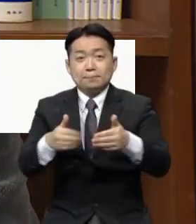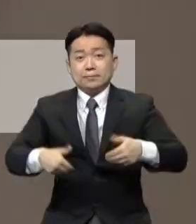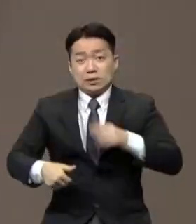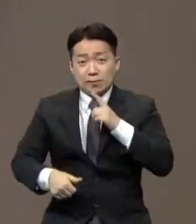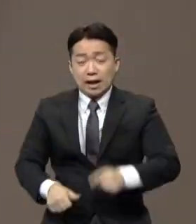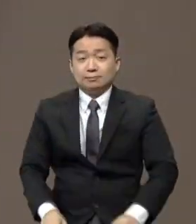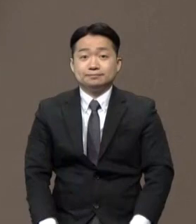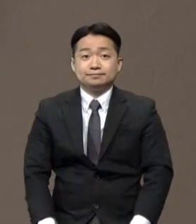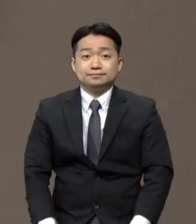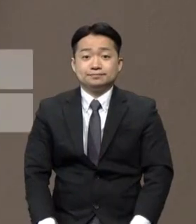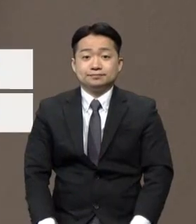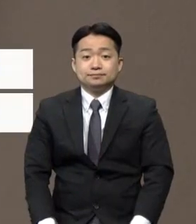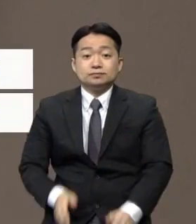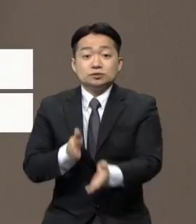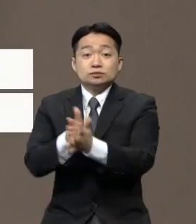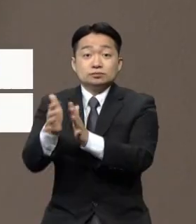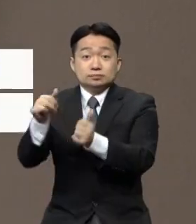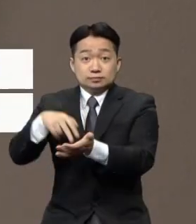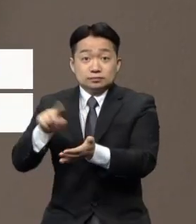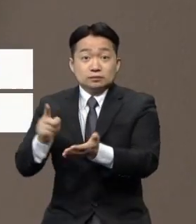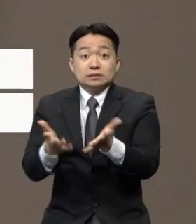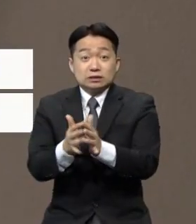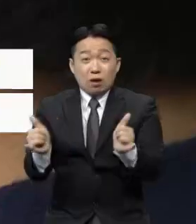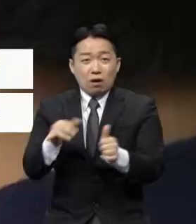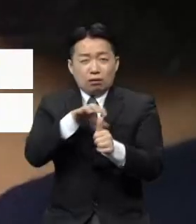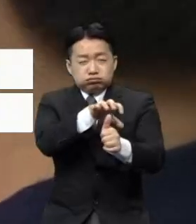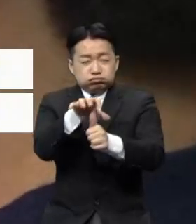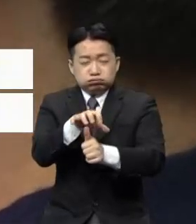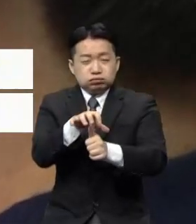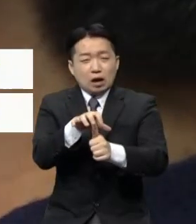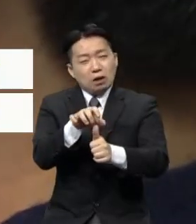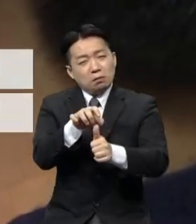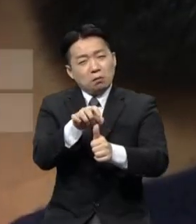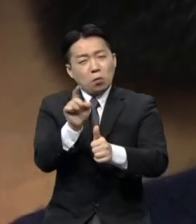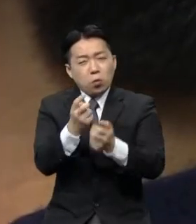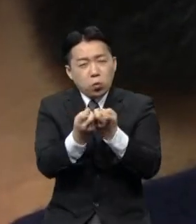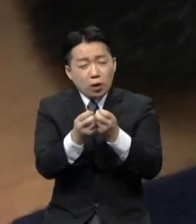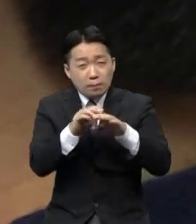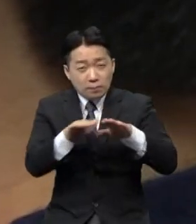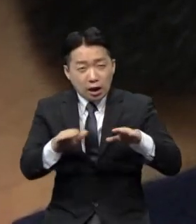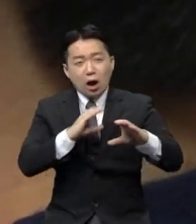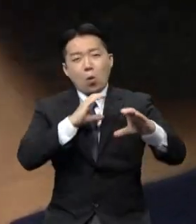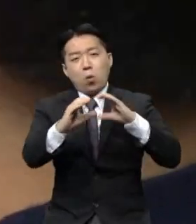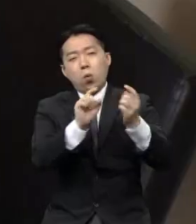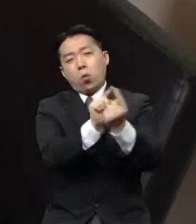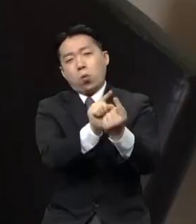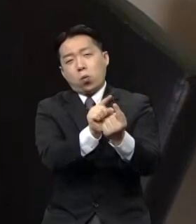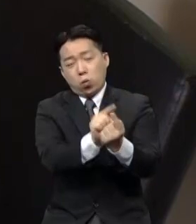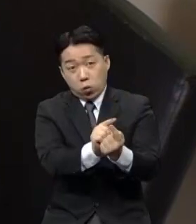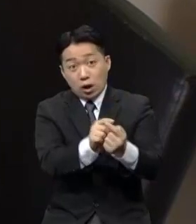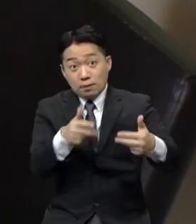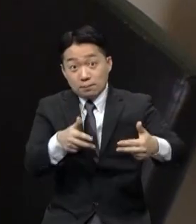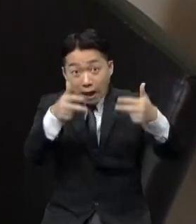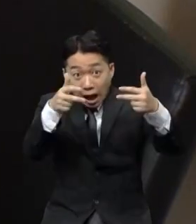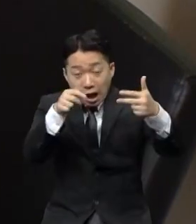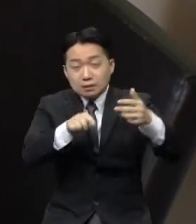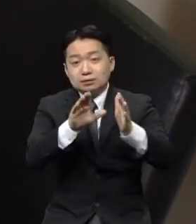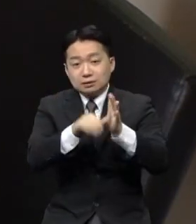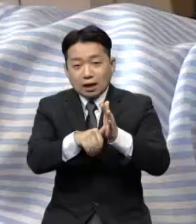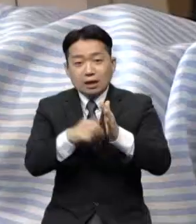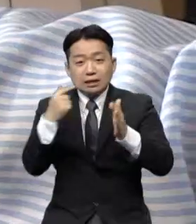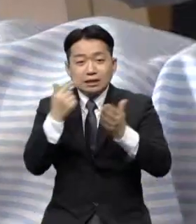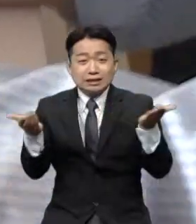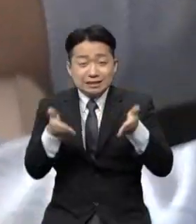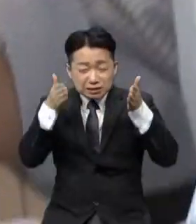필요하고. 전문가들은 직원들의 고립감을 없애도록 원활한 소통 수단을 갖추면서 스스로 업무에 집중할 수